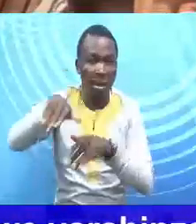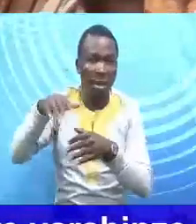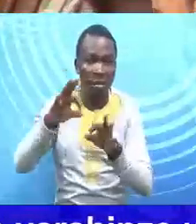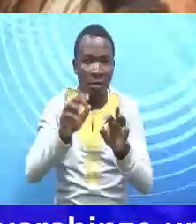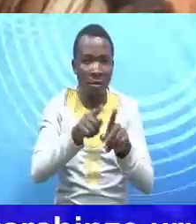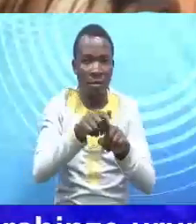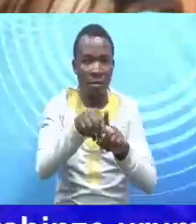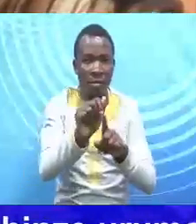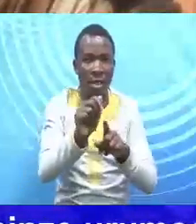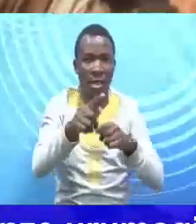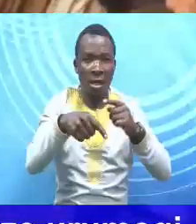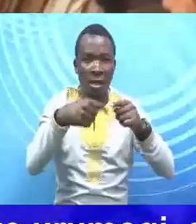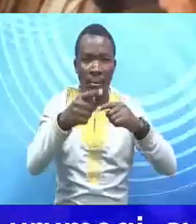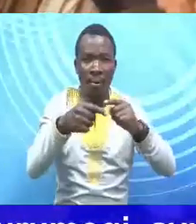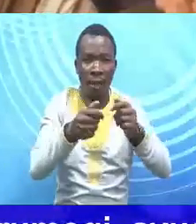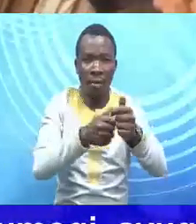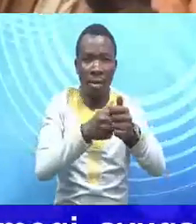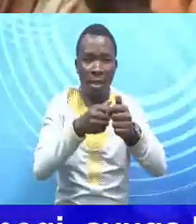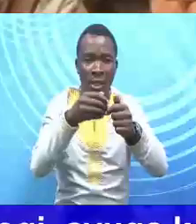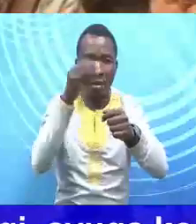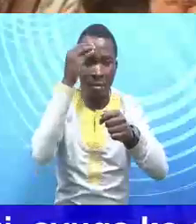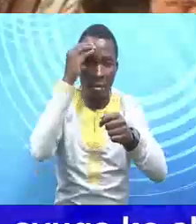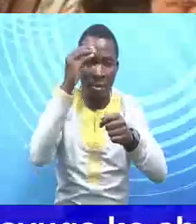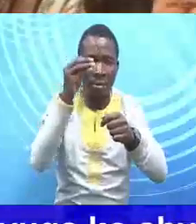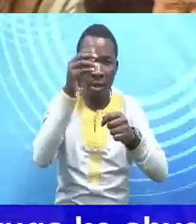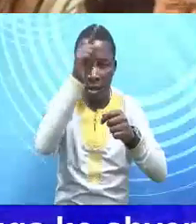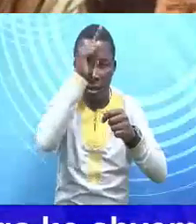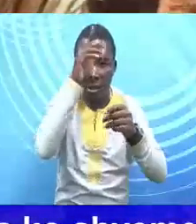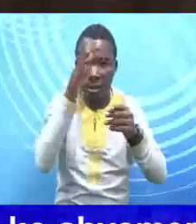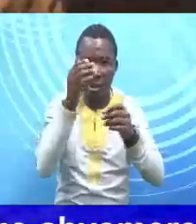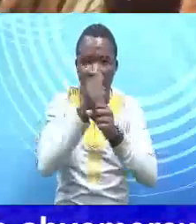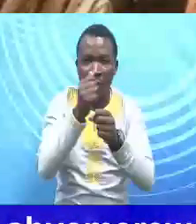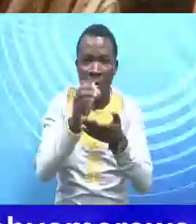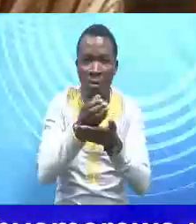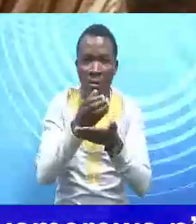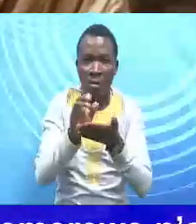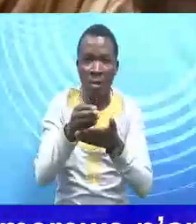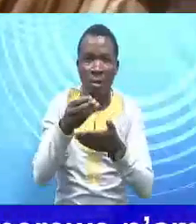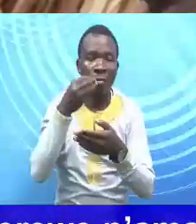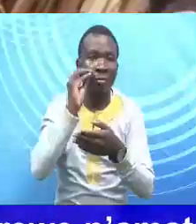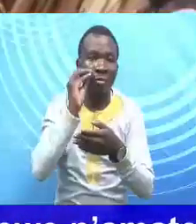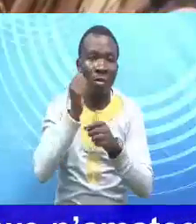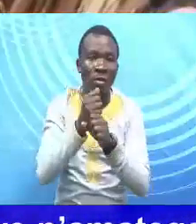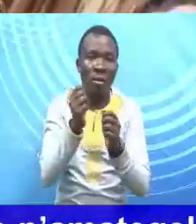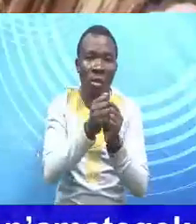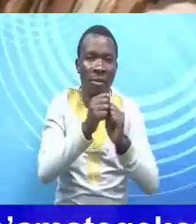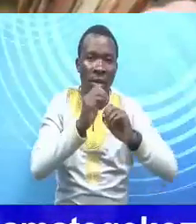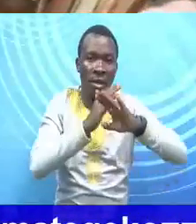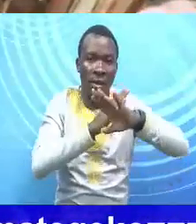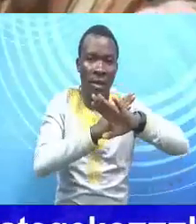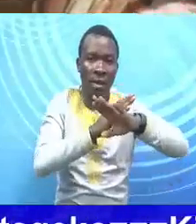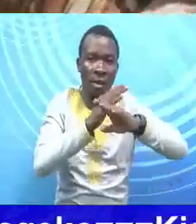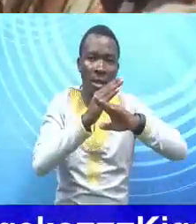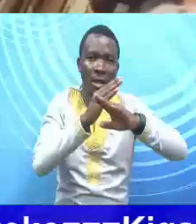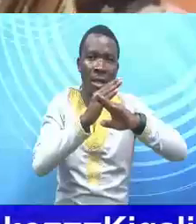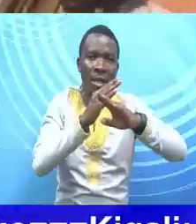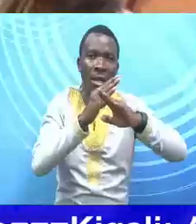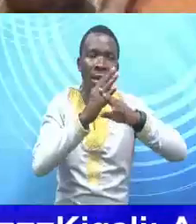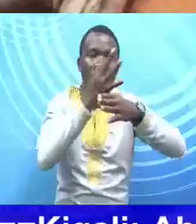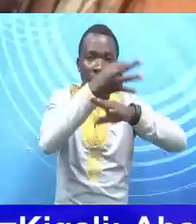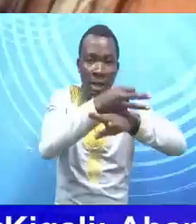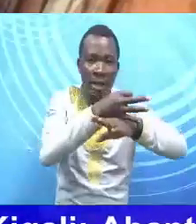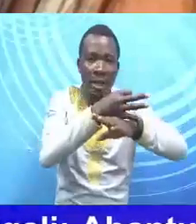Akomeza agenera ubutumwa abaturage bakora utubari mu ngo zabo gukorera hamwe, bakirinda kurenga ku mabwiriza yo kwirinda icyorezo cya COVID-19 kandi